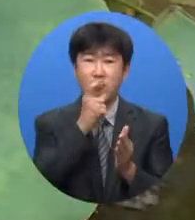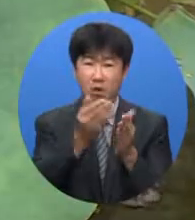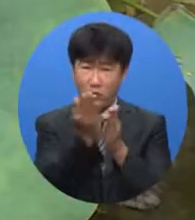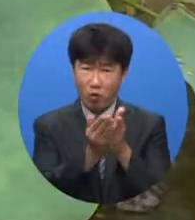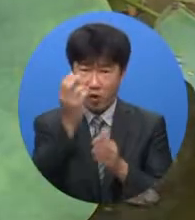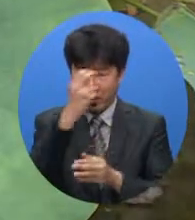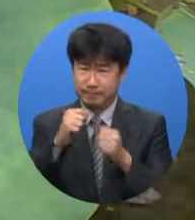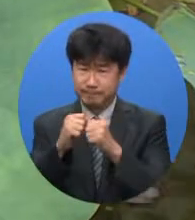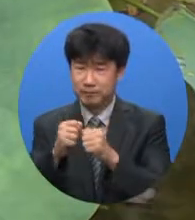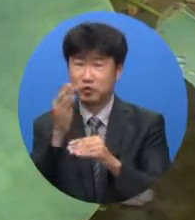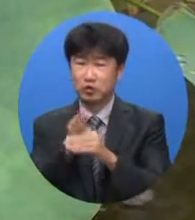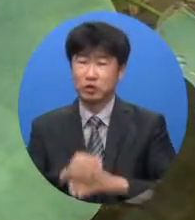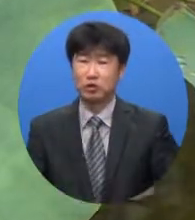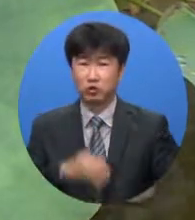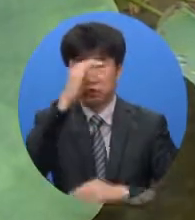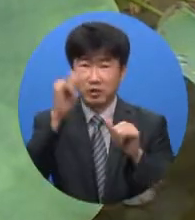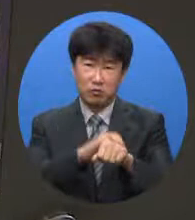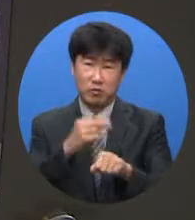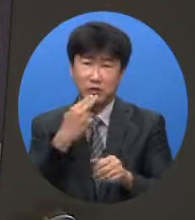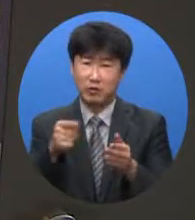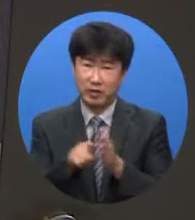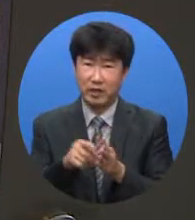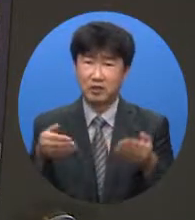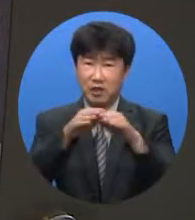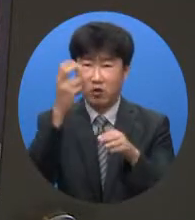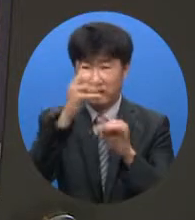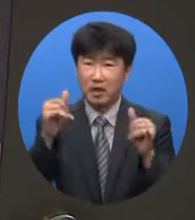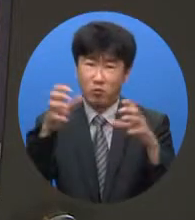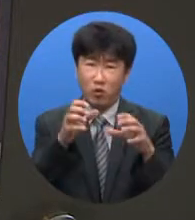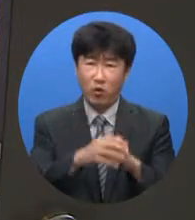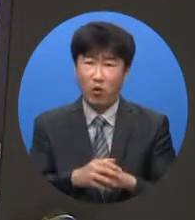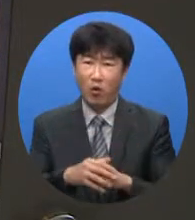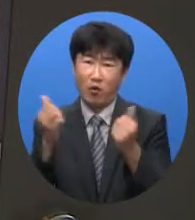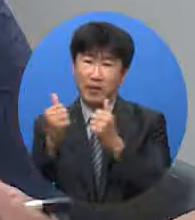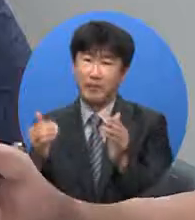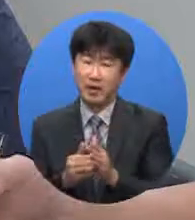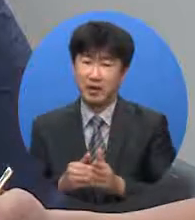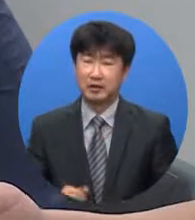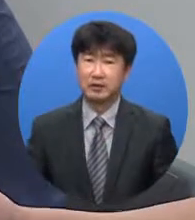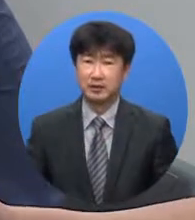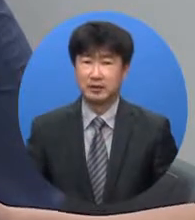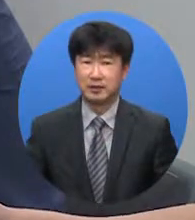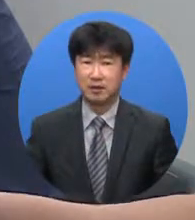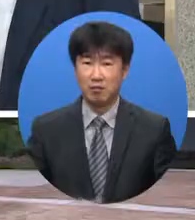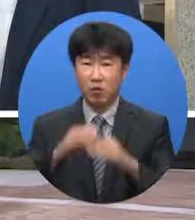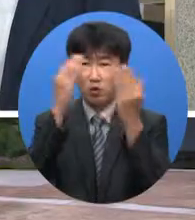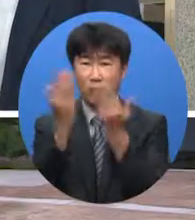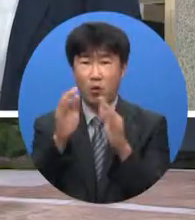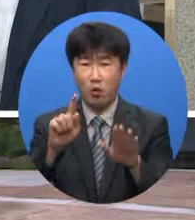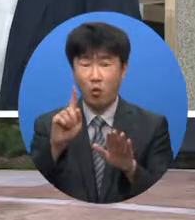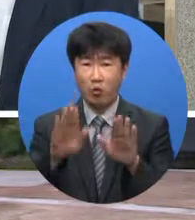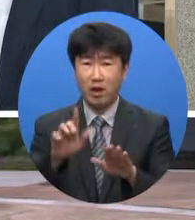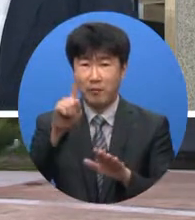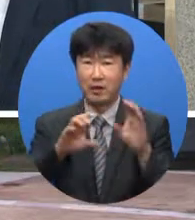연못관리에도 세심함이 묻어납니다. 관람객들의 불편이 없도록 시설 관계자들이 모여 점검회의도 가졌습니다.